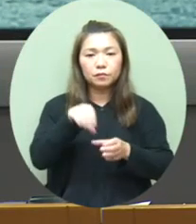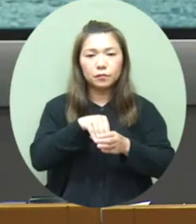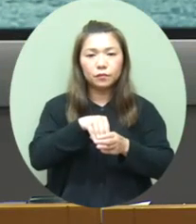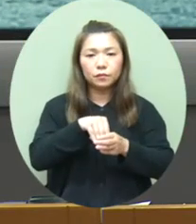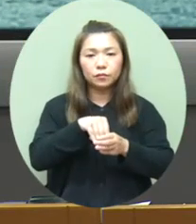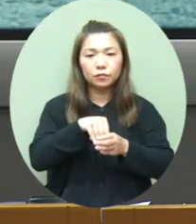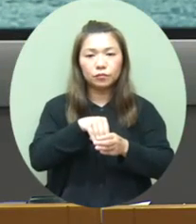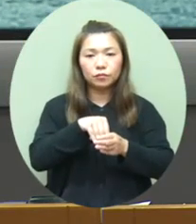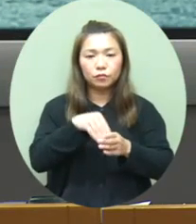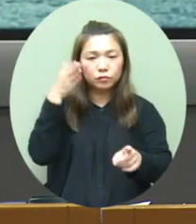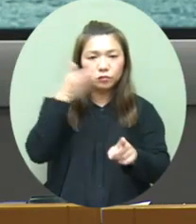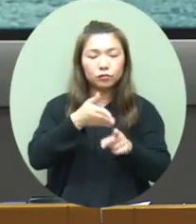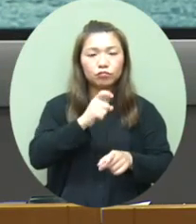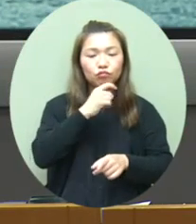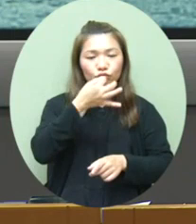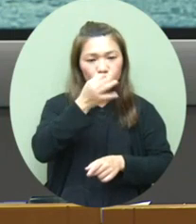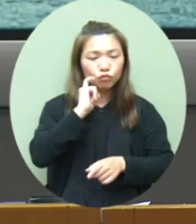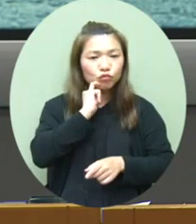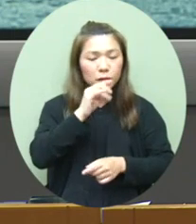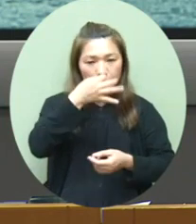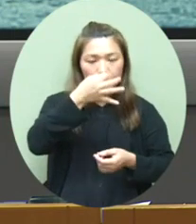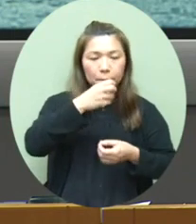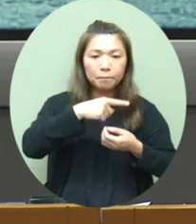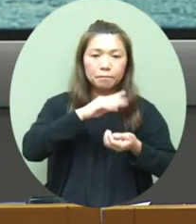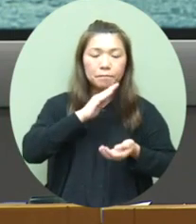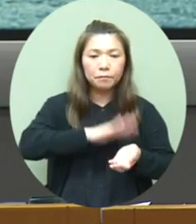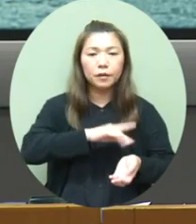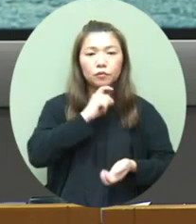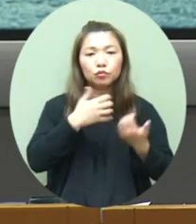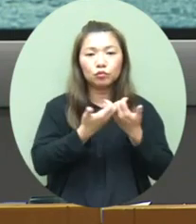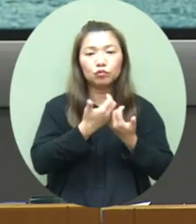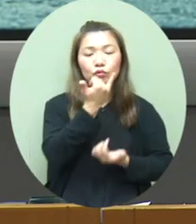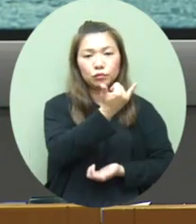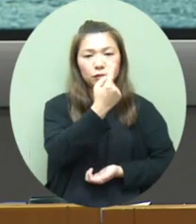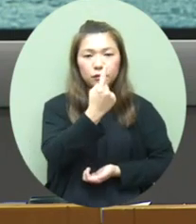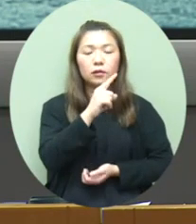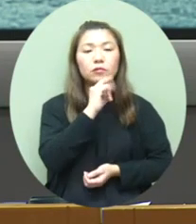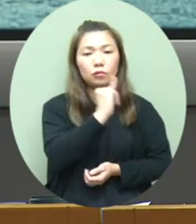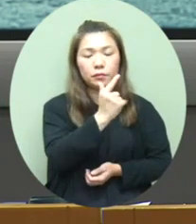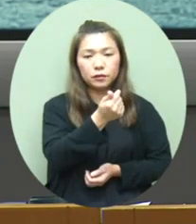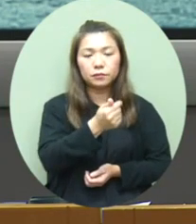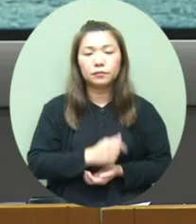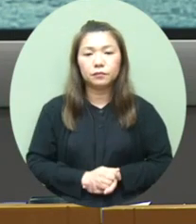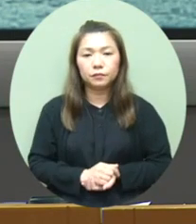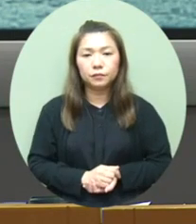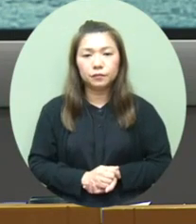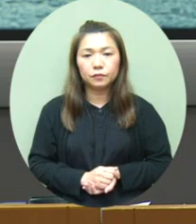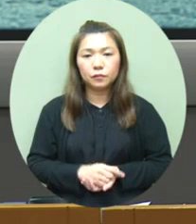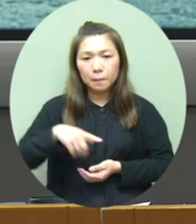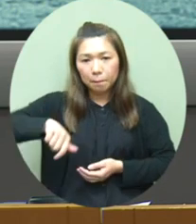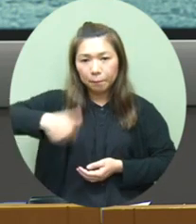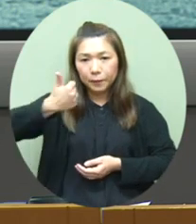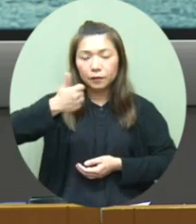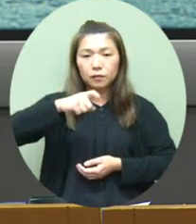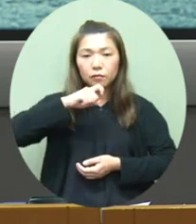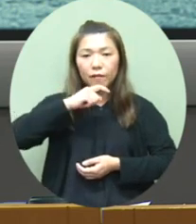过直接嘅核酸检测阳性嘅个案嘅本地个案咧就有610宗。另外成功在網上平